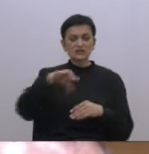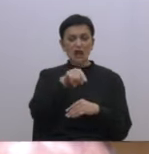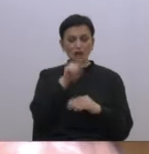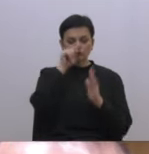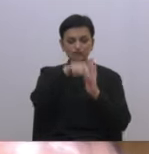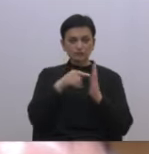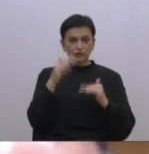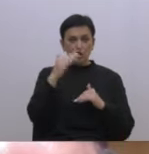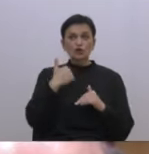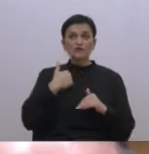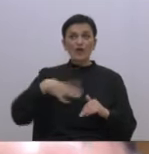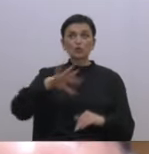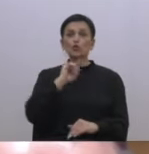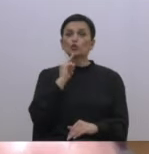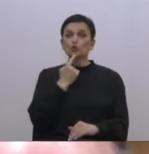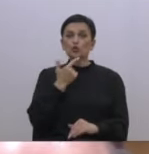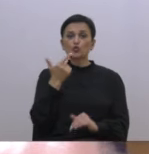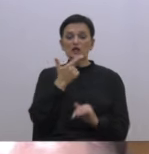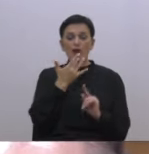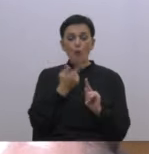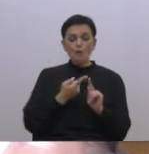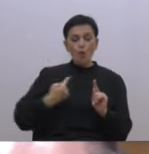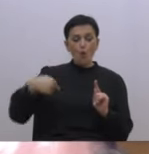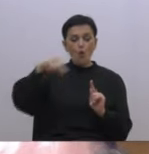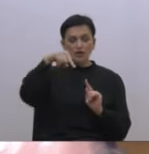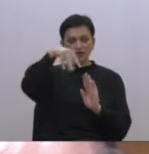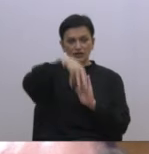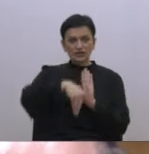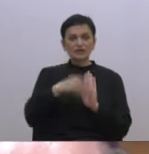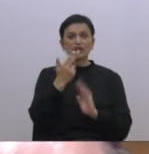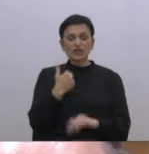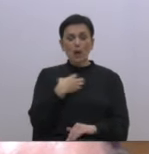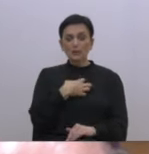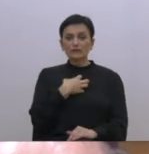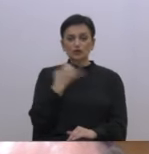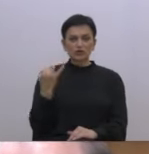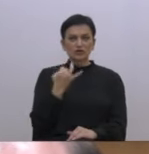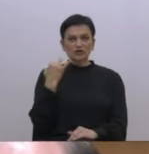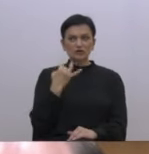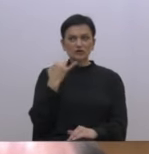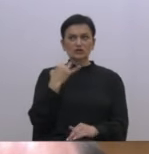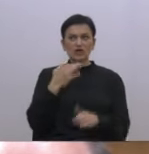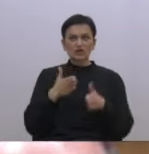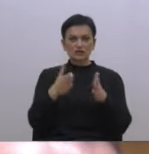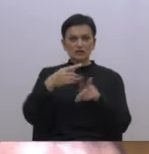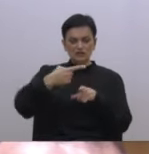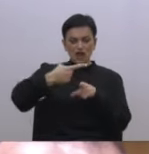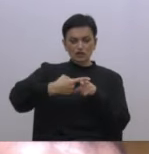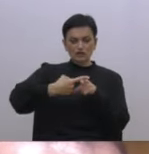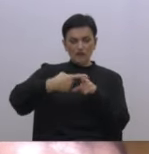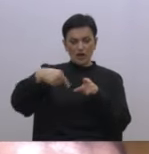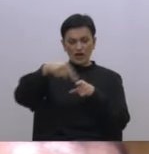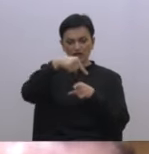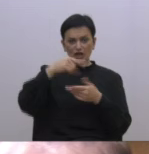ქვეყანა რთულ გეოპოლიტიკაში და მნიშვნელოვანი ინტერესების გზაჯვარედინზე მდებარეობს.